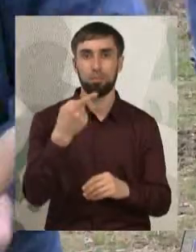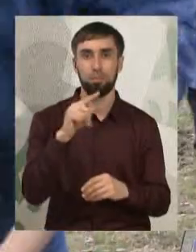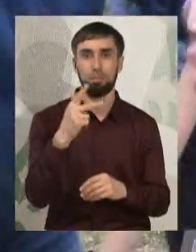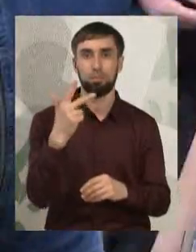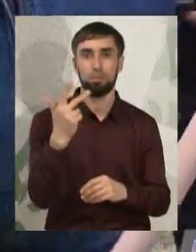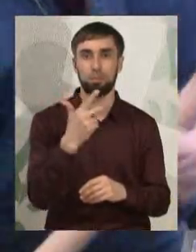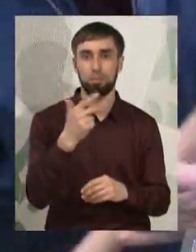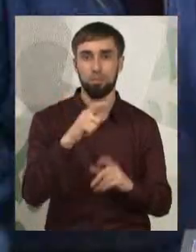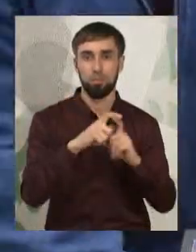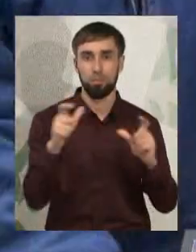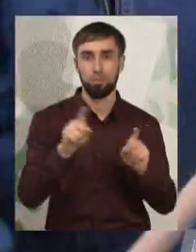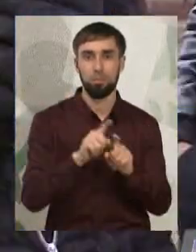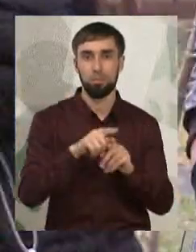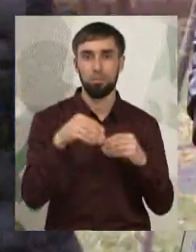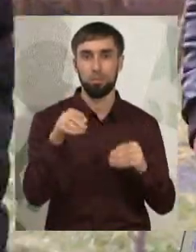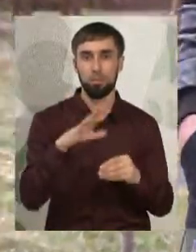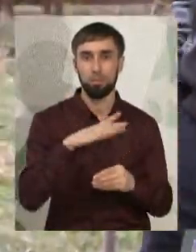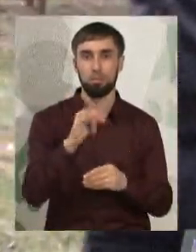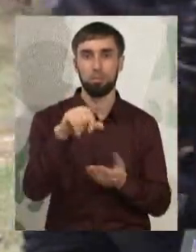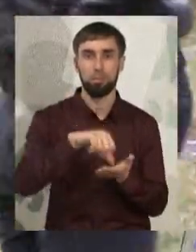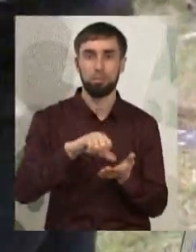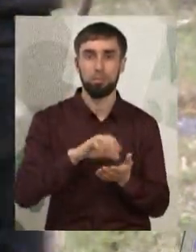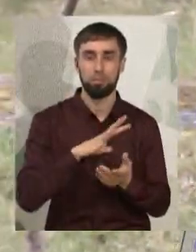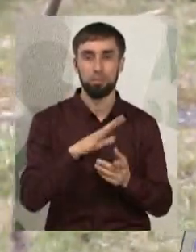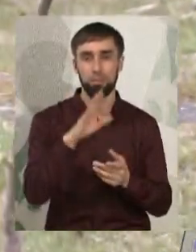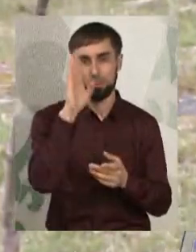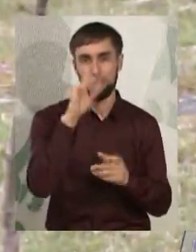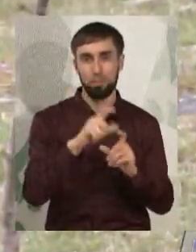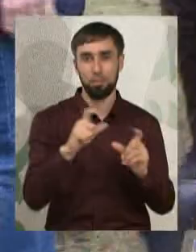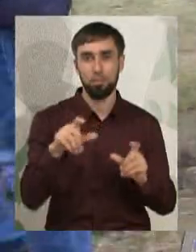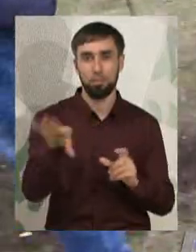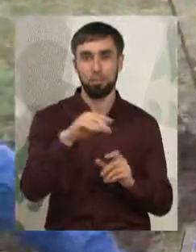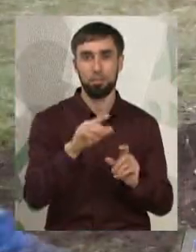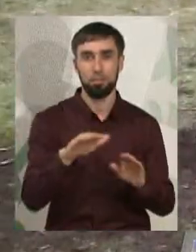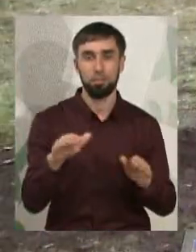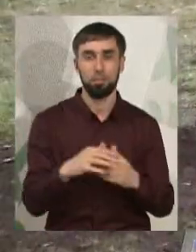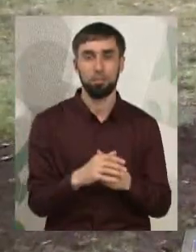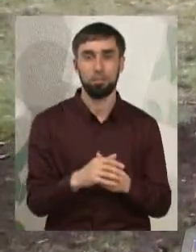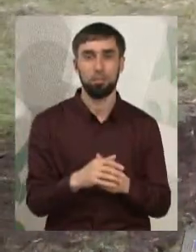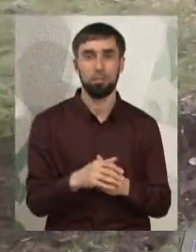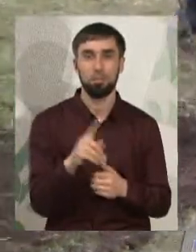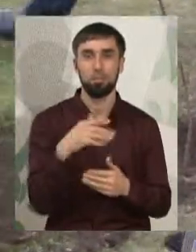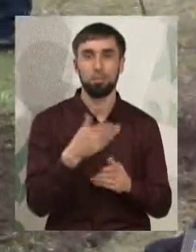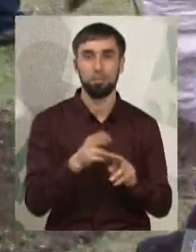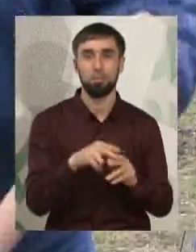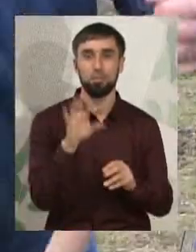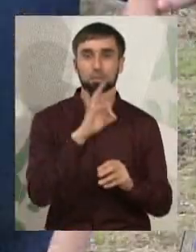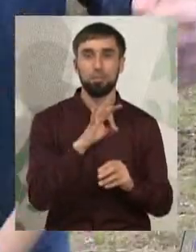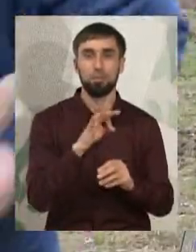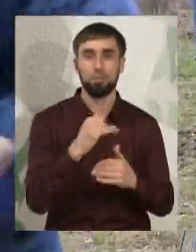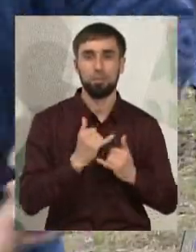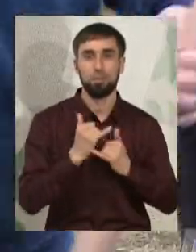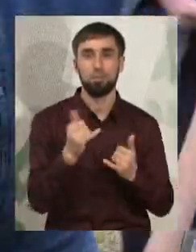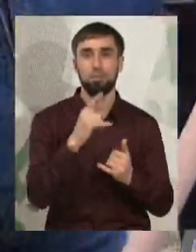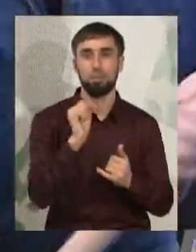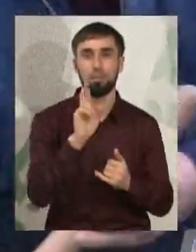команду активистов пополнили школьники и педагоги. Эта акция для них своего рода дань памяти защитникам Отечества, не пожалевшим своей жизни ради